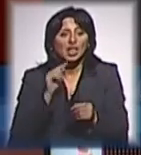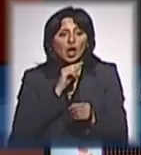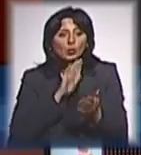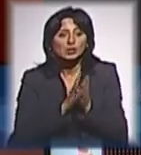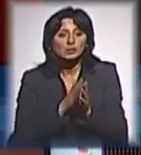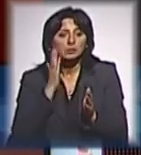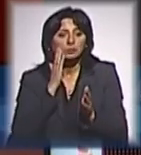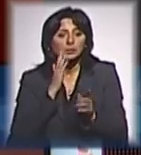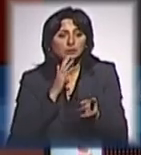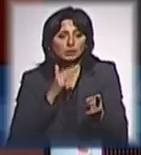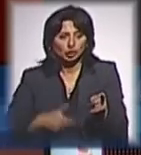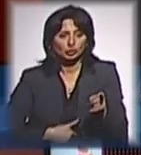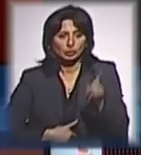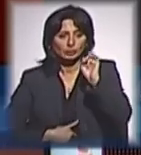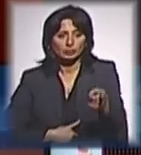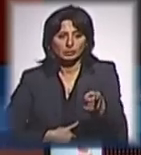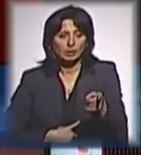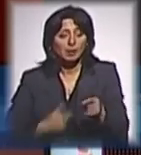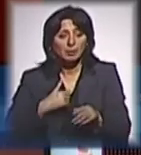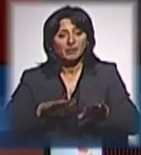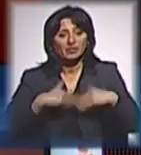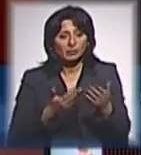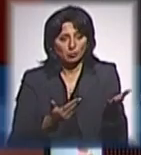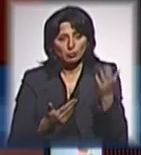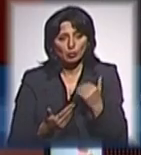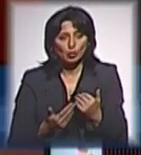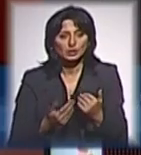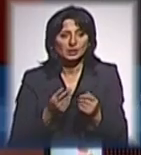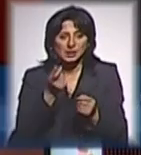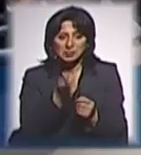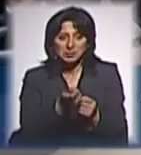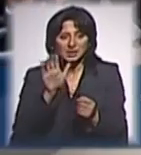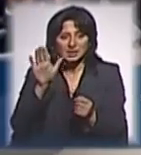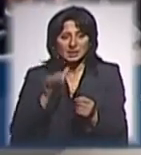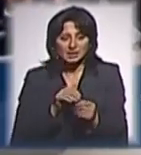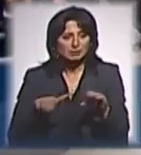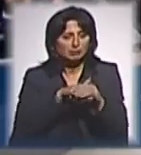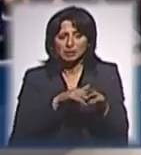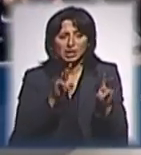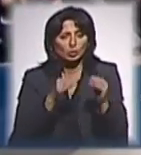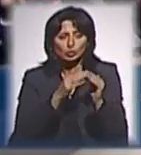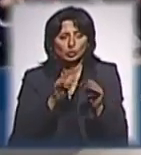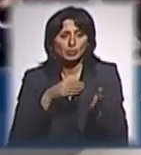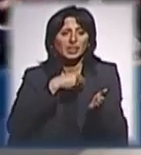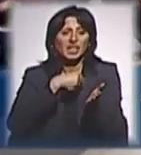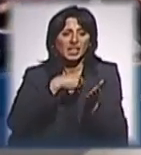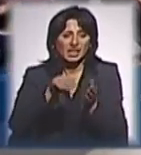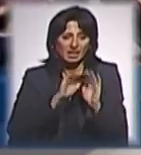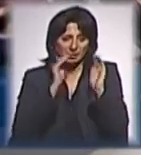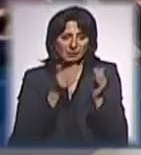ეკონომიკური სისტემა ეუბნება, რომ იშიმშილე. ჩვენ ვთავაზობთ, რომ მოდი აიღე მცირე სესხი, არ ხოთ იპოთეკურ გარანტიას, იყიდე მაგალითად